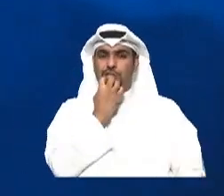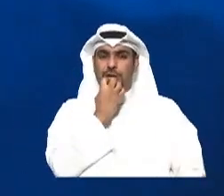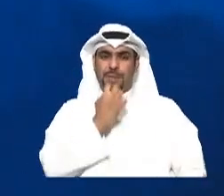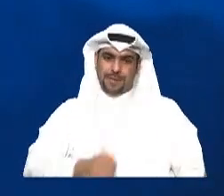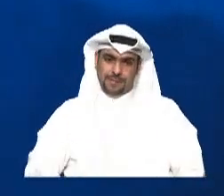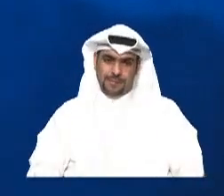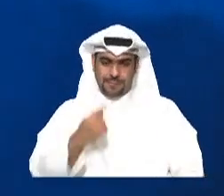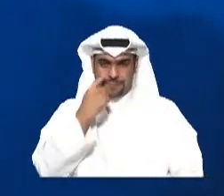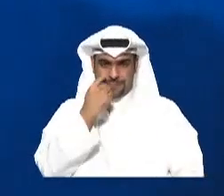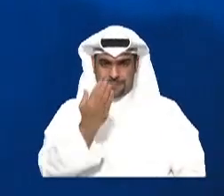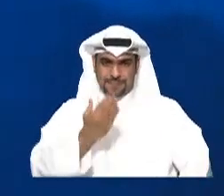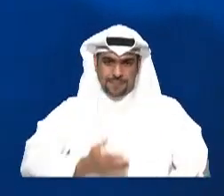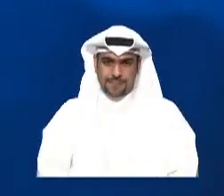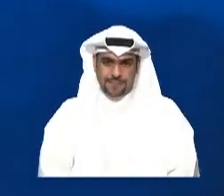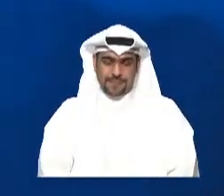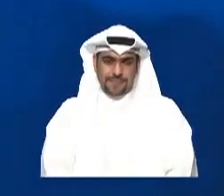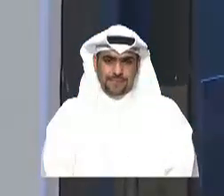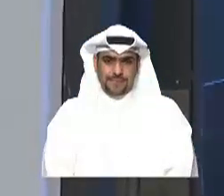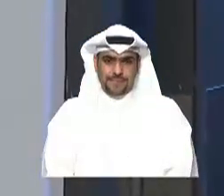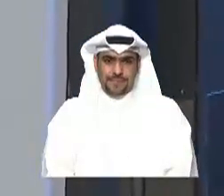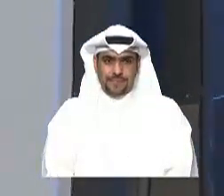الى التفاصيل